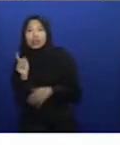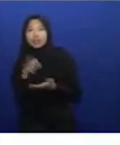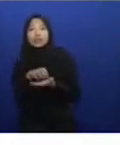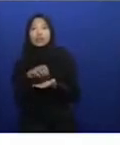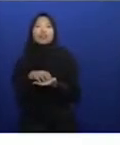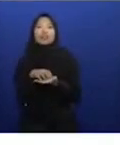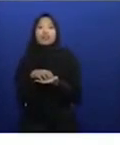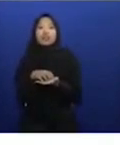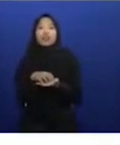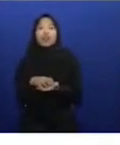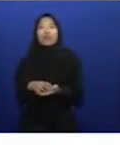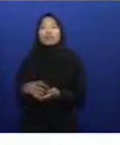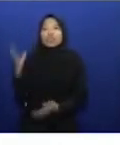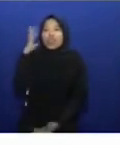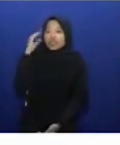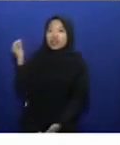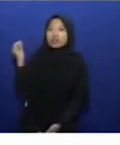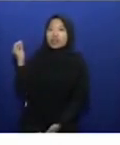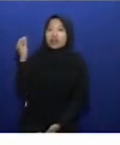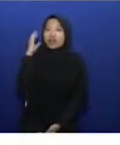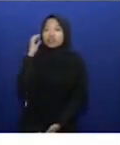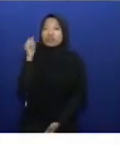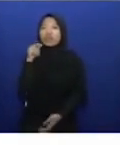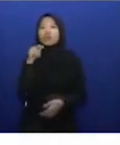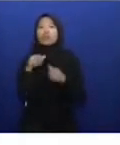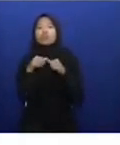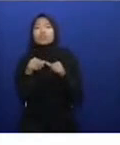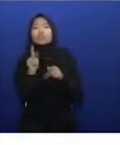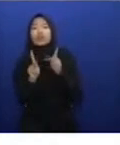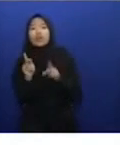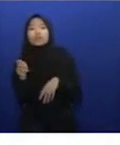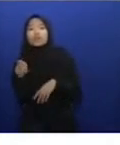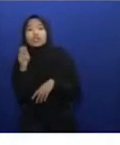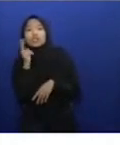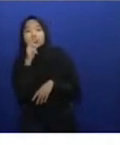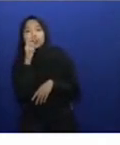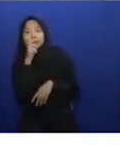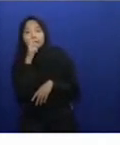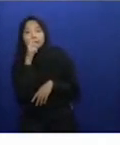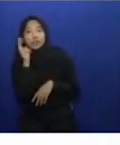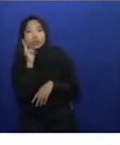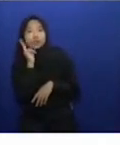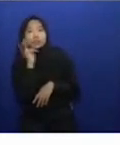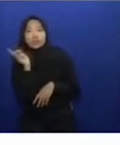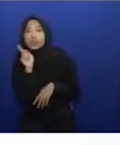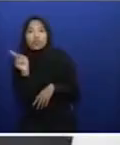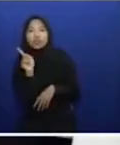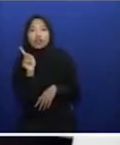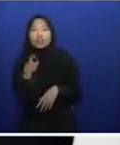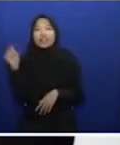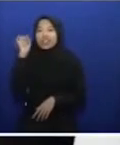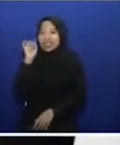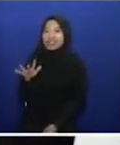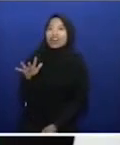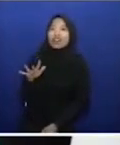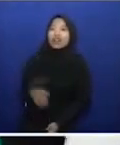Ya. Mama bapak di mana? Di kampung. Di kampung. Ya. Kau anak keberapa? Anak ketiga dari tiga bersaudara. Kita pakai logat